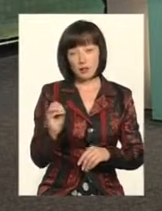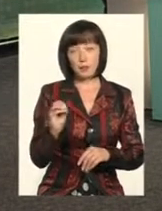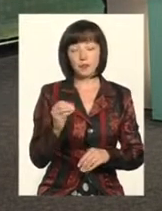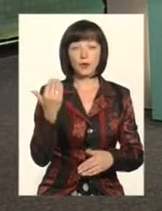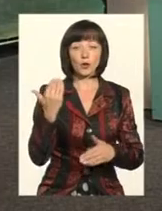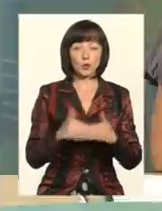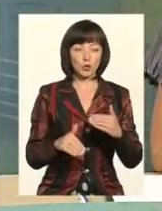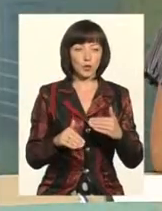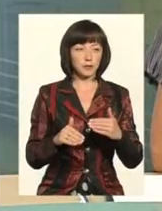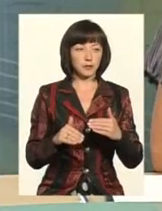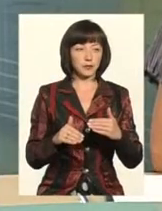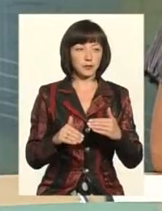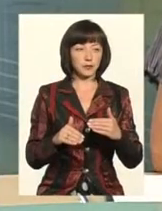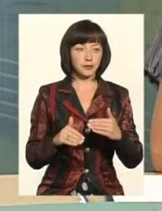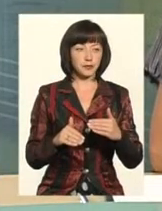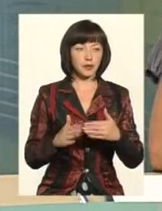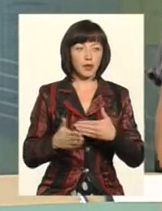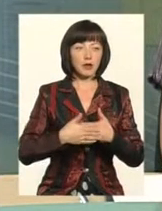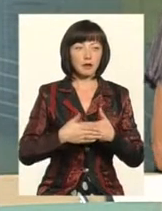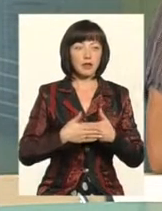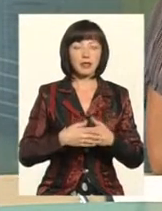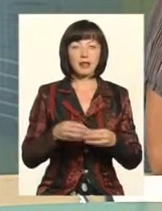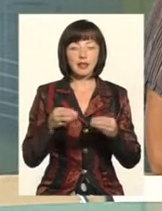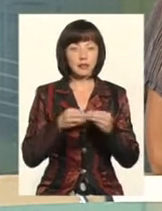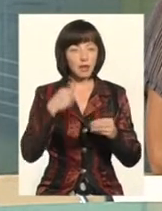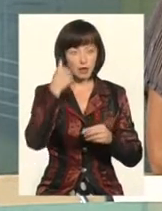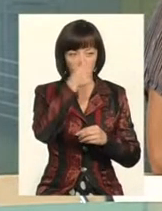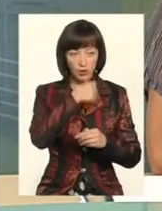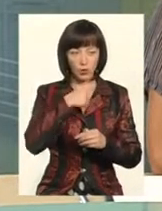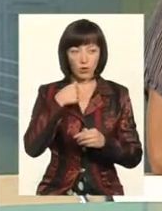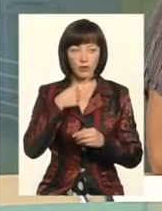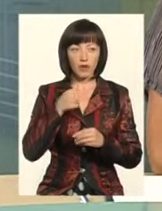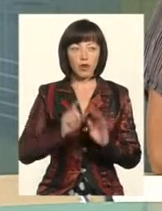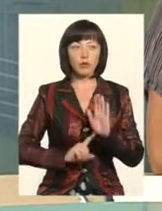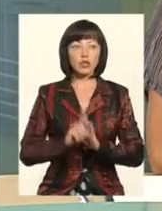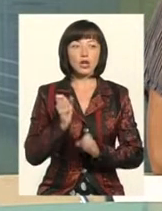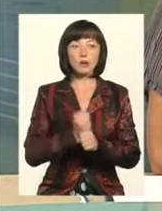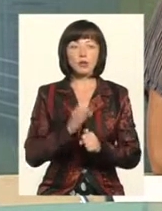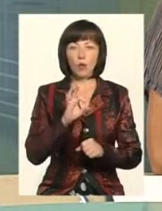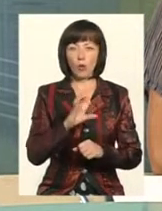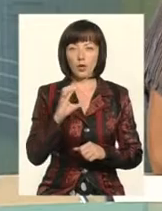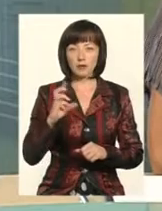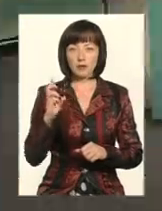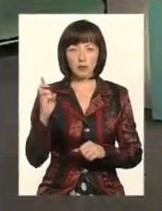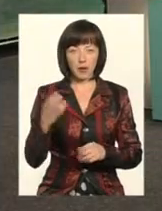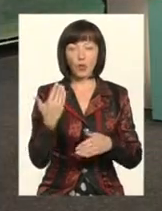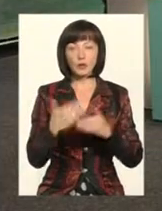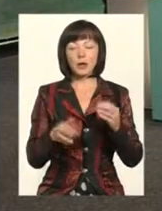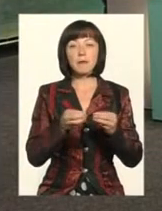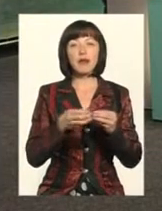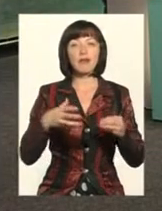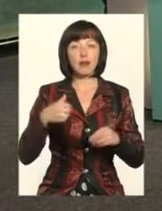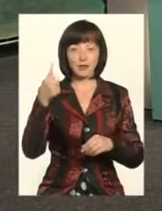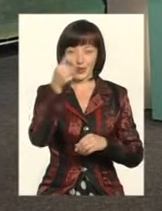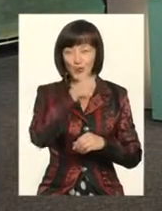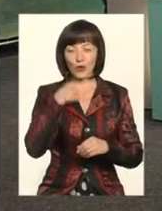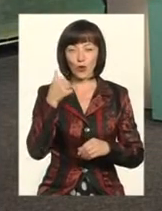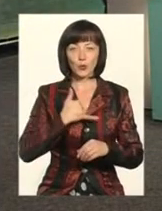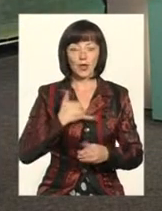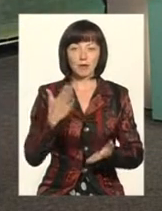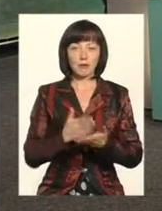вже близько десятка років, так, пане Юрію, у нас почали працювати ОСББ? 15 років. От, да. У нас